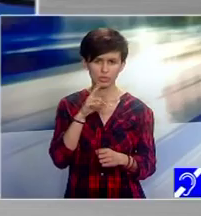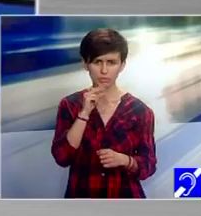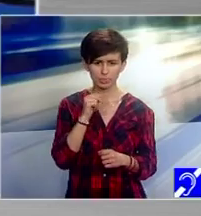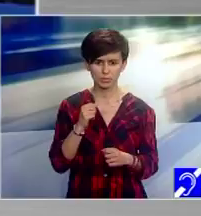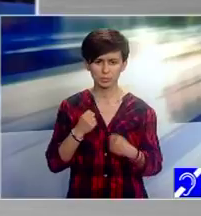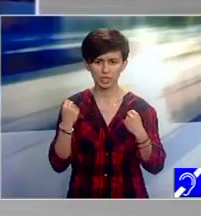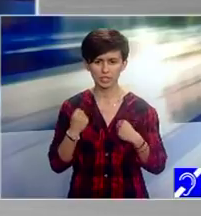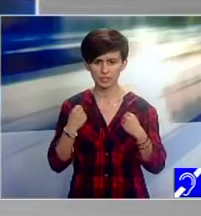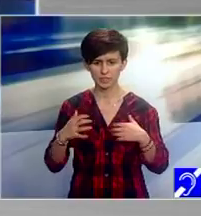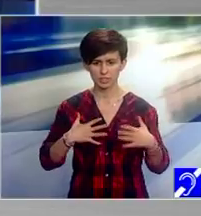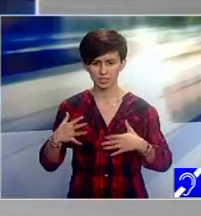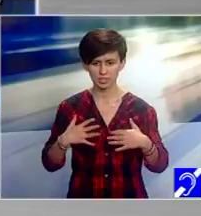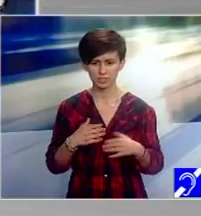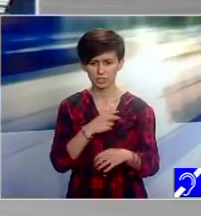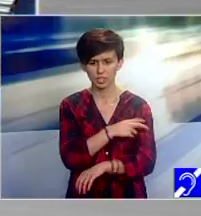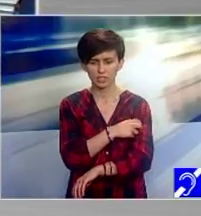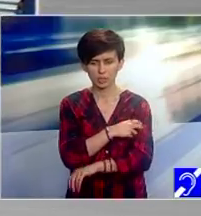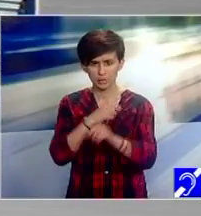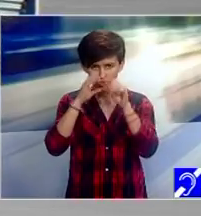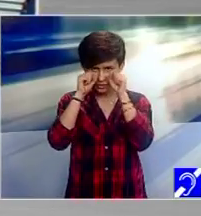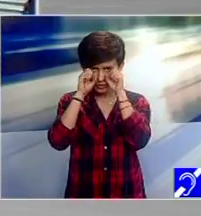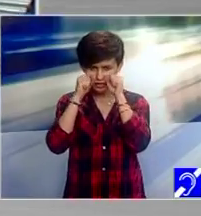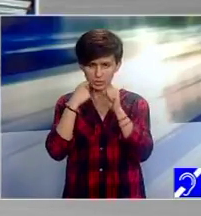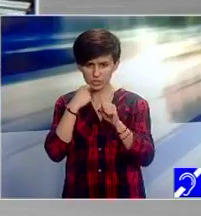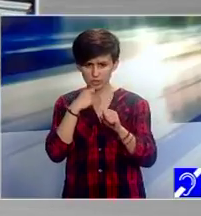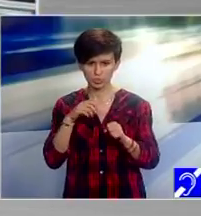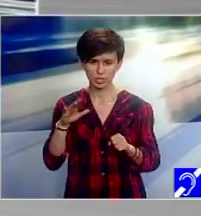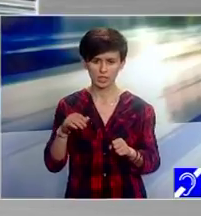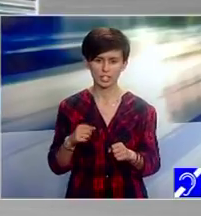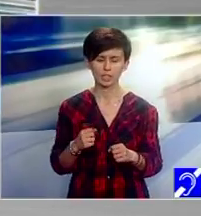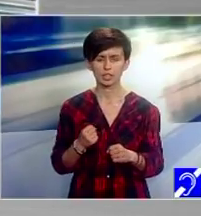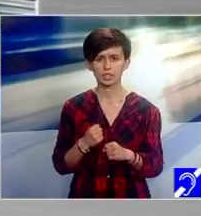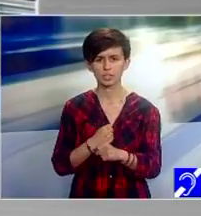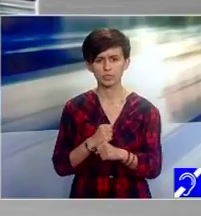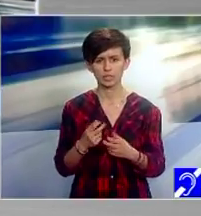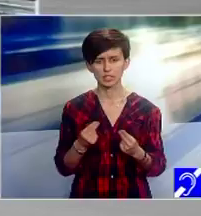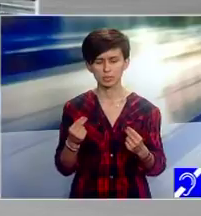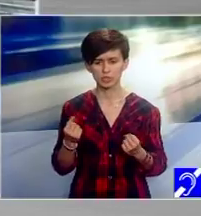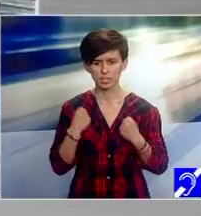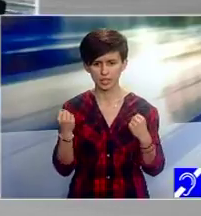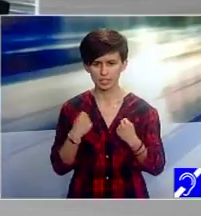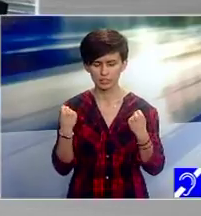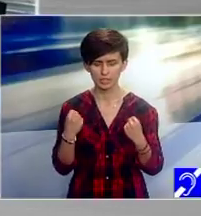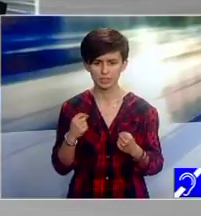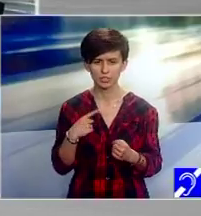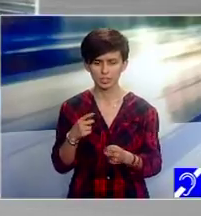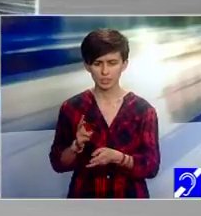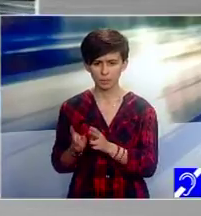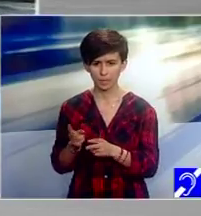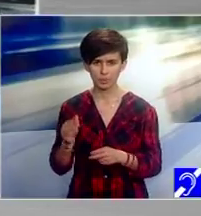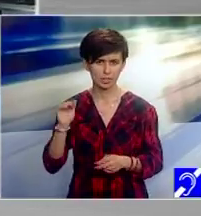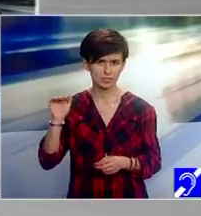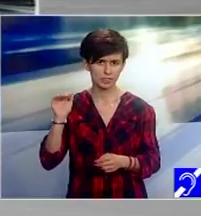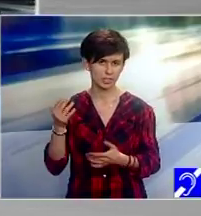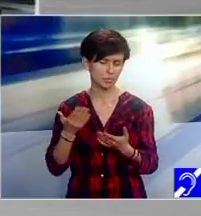activități artistice. Liceul pentru nevăzători din Cluj-Napoca are o paletă foarte largă de activități și e firesc, domnule director, să vă întreb, care